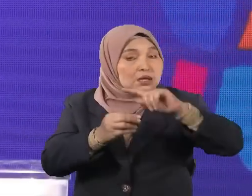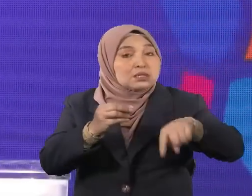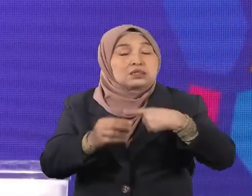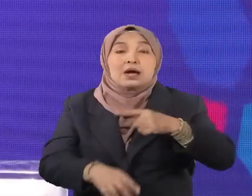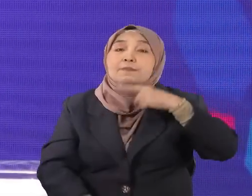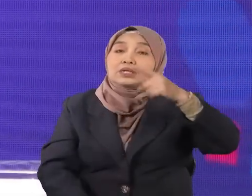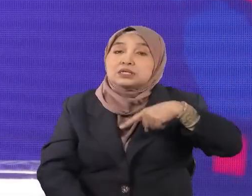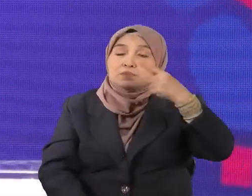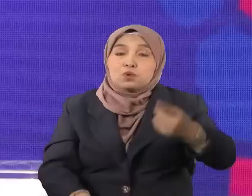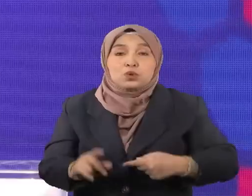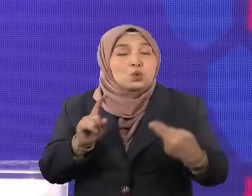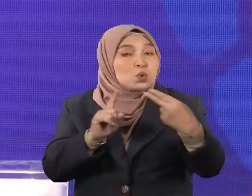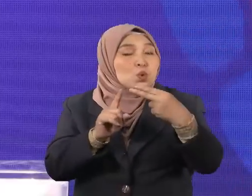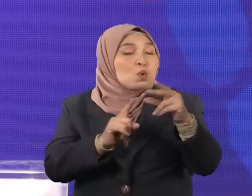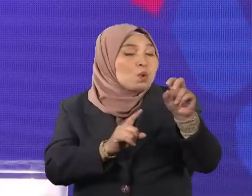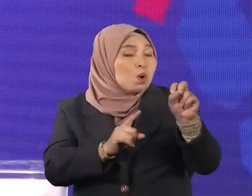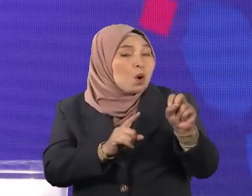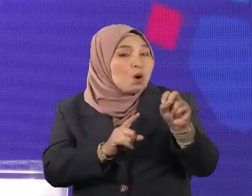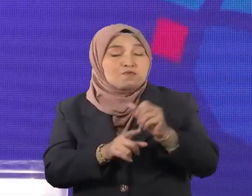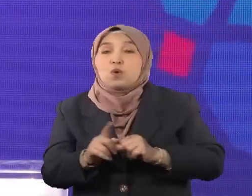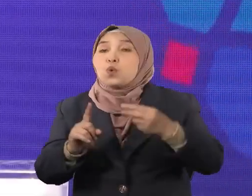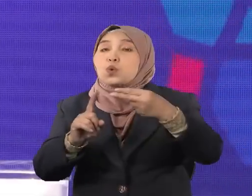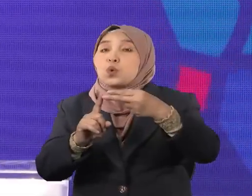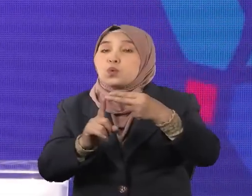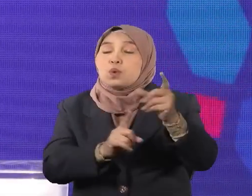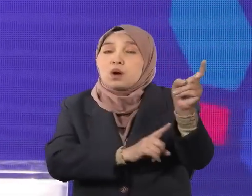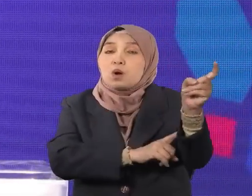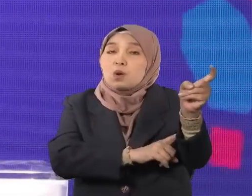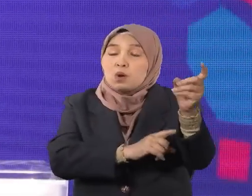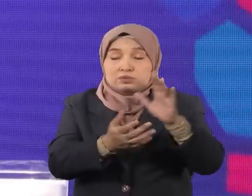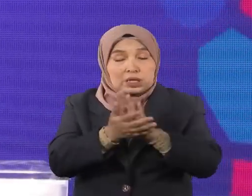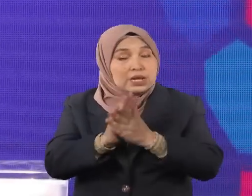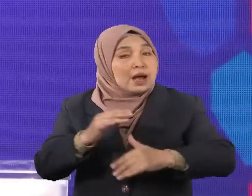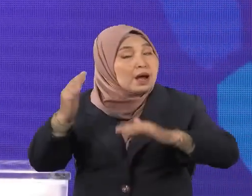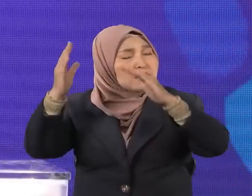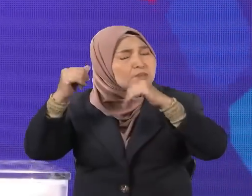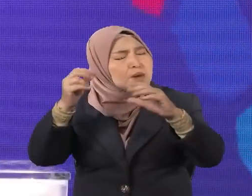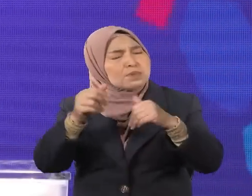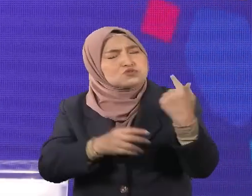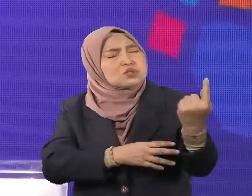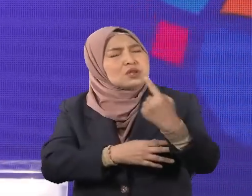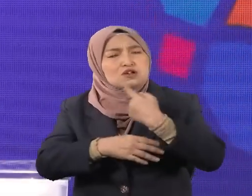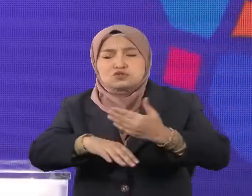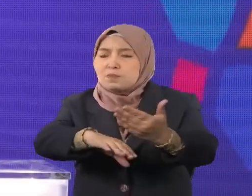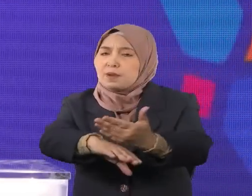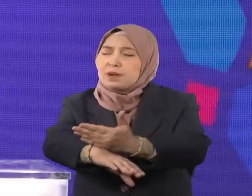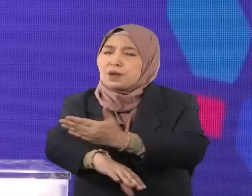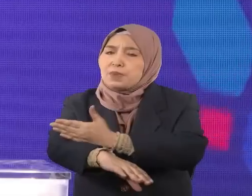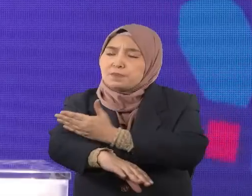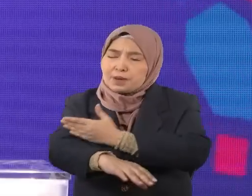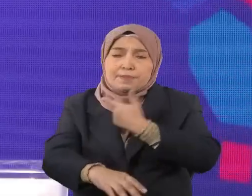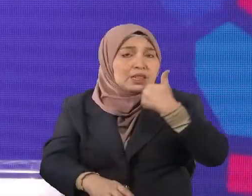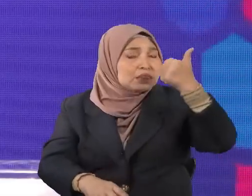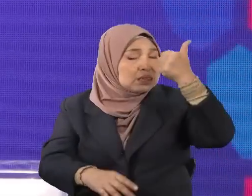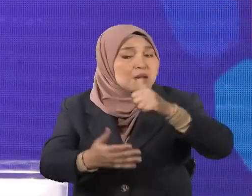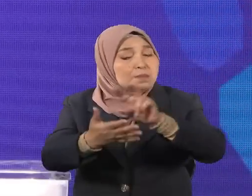menyebut huruf-huruf qaf ataupun huruf ra. Ya, jadi mudah-mudahan dapatlah kita senantiasa memperbaiki, menambah baik bacaan